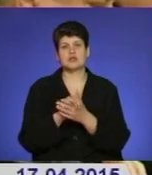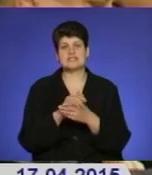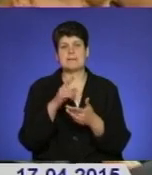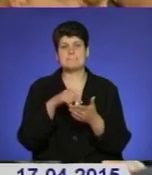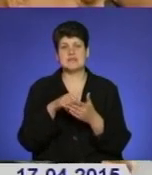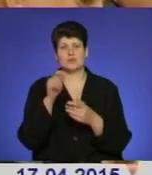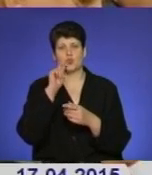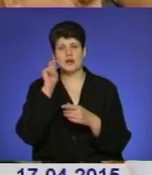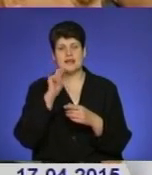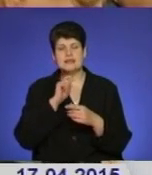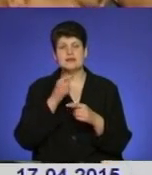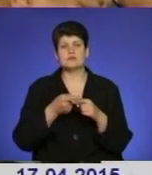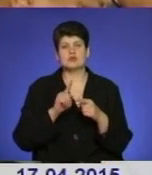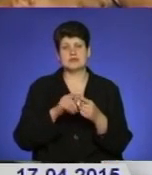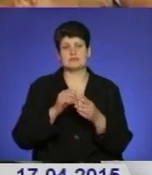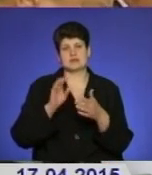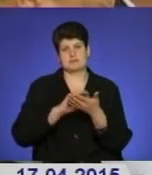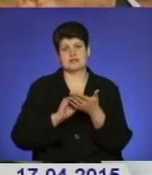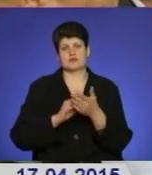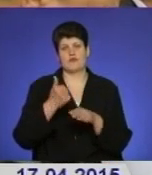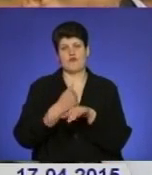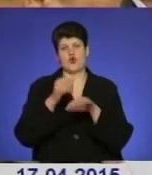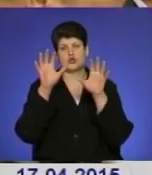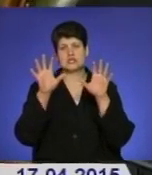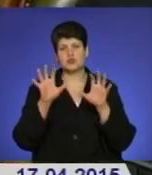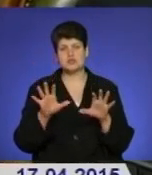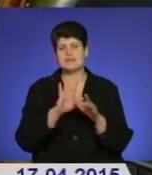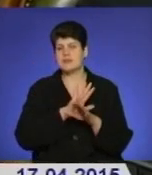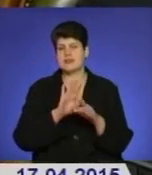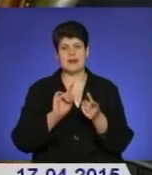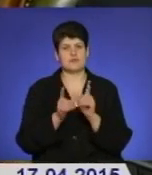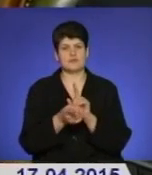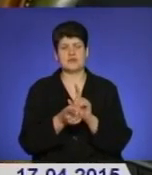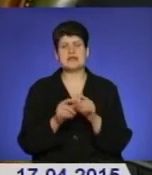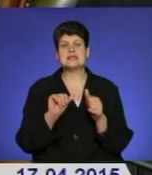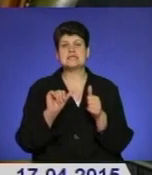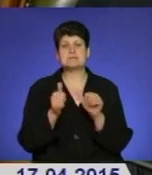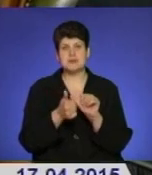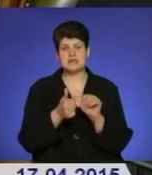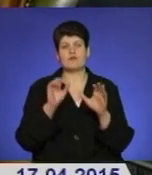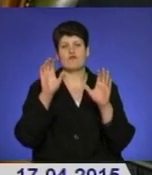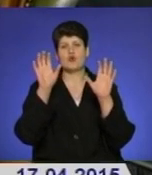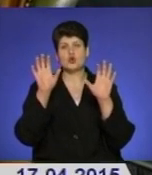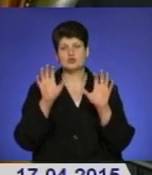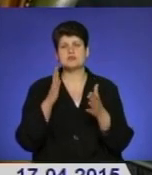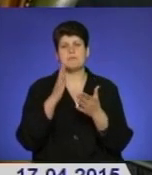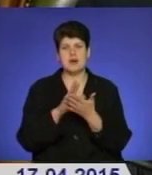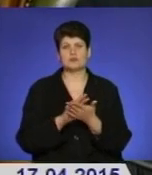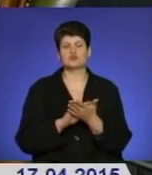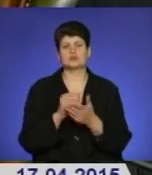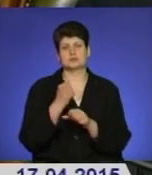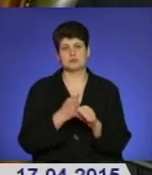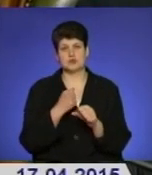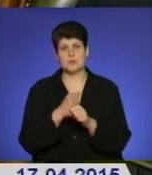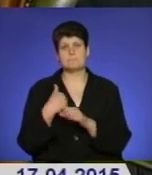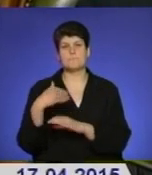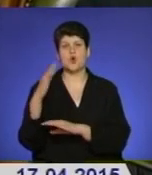Ключові реформи закріплять у Конституції, вони будуть незворотними. Зміни до Конституції мають бути напрацьовані і